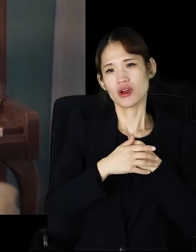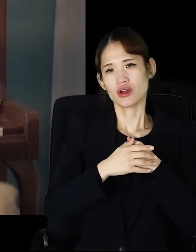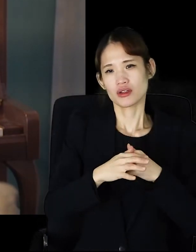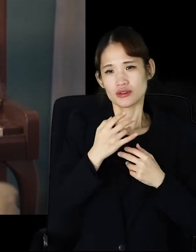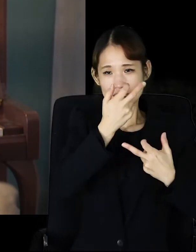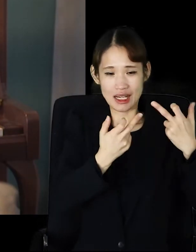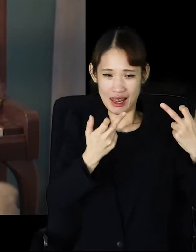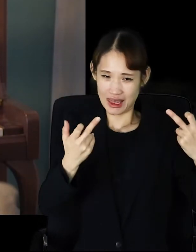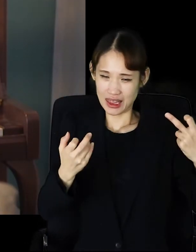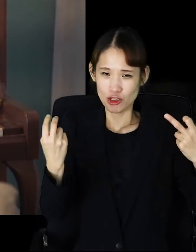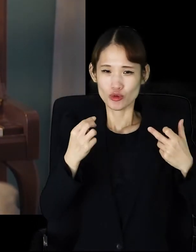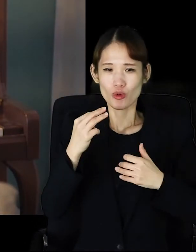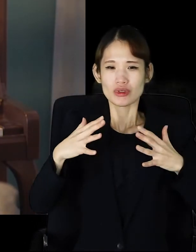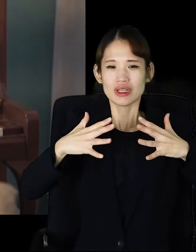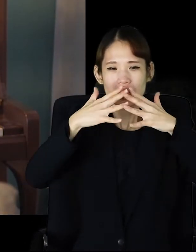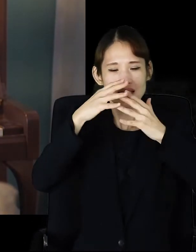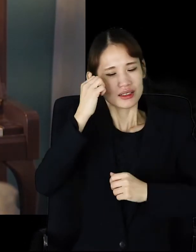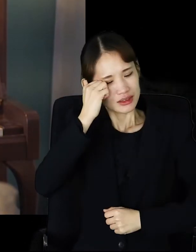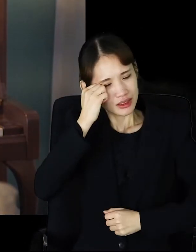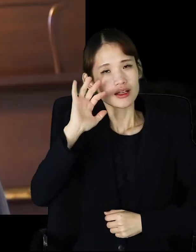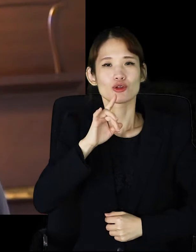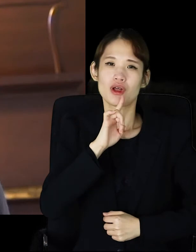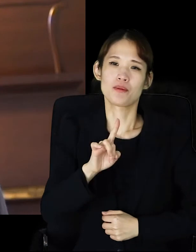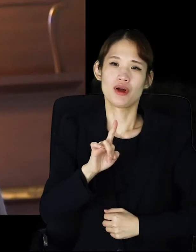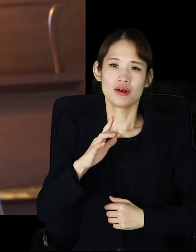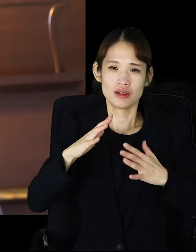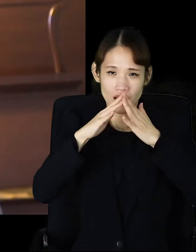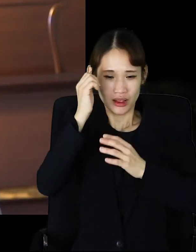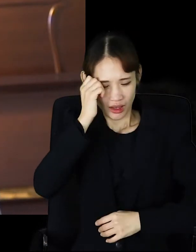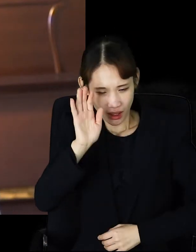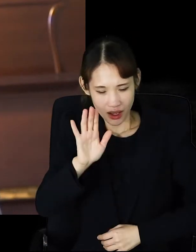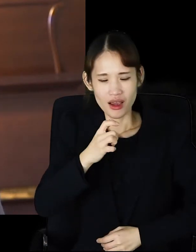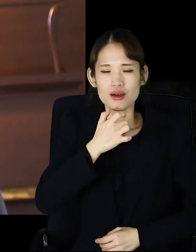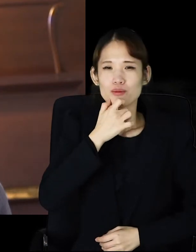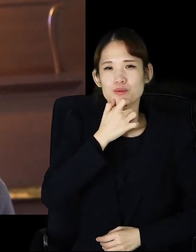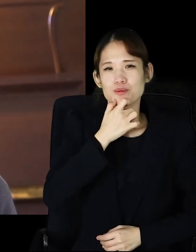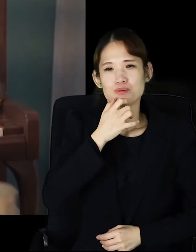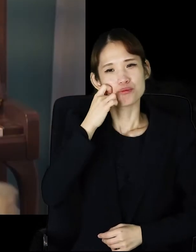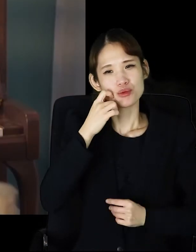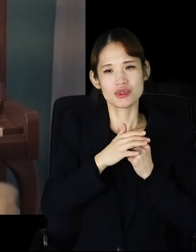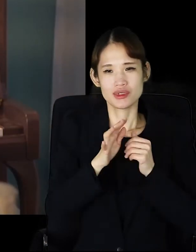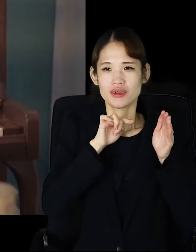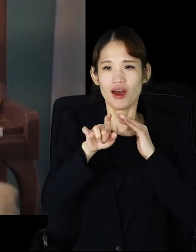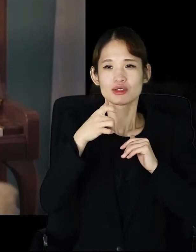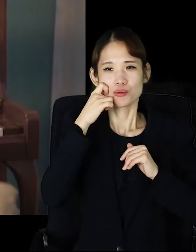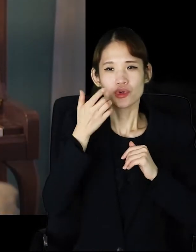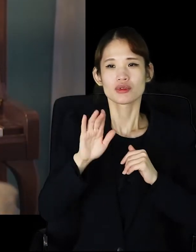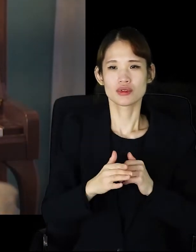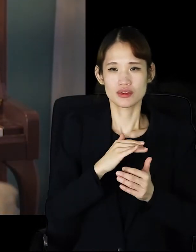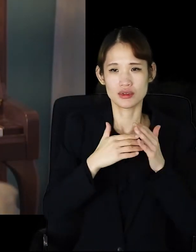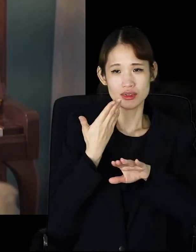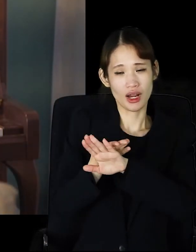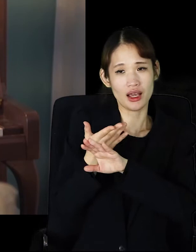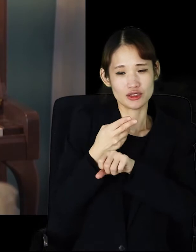왜냐면은 산이었고 심지어 텐트에 짠다는 거예요. 와. 텐트는 아니잖아요, 좀 아무리 진짜 생각해도. 아니죠. 네. 그래서 안 갔는데 저희 반도